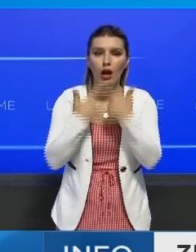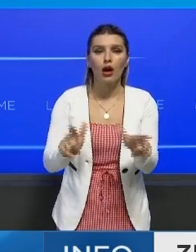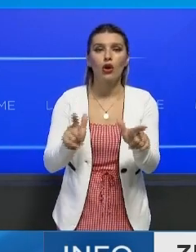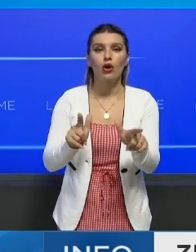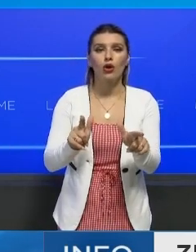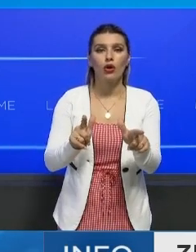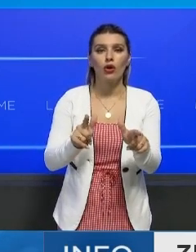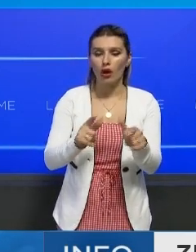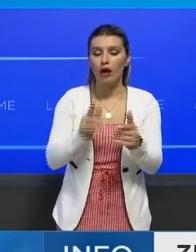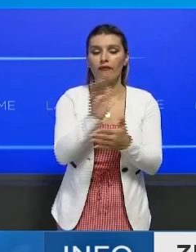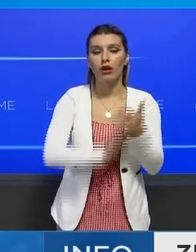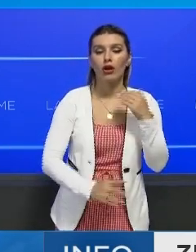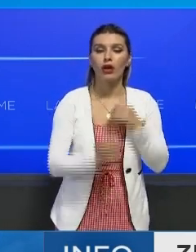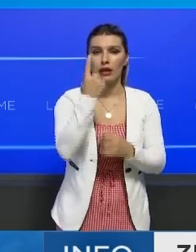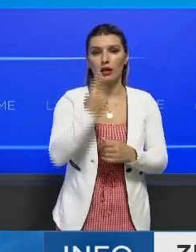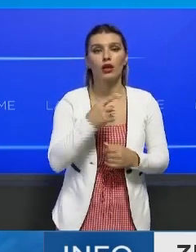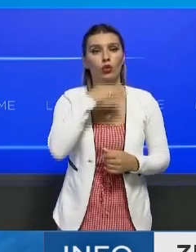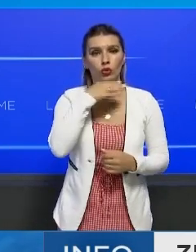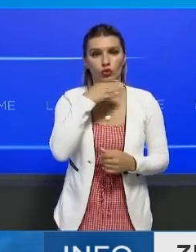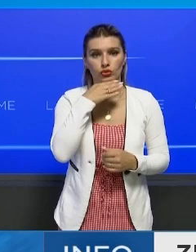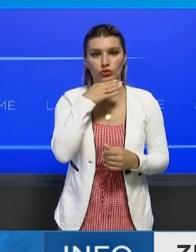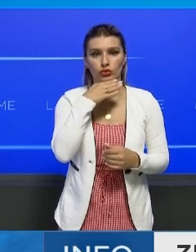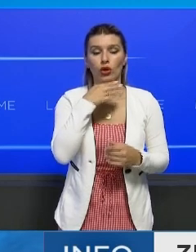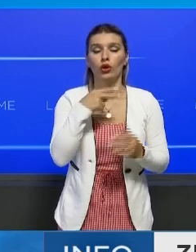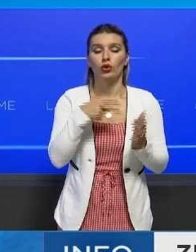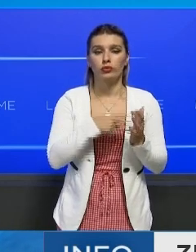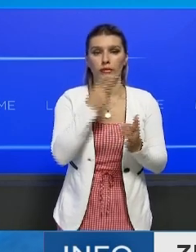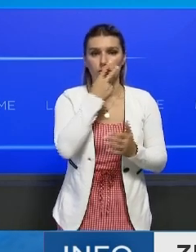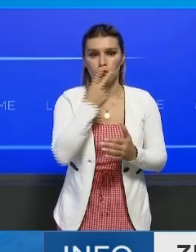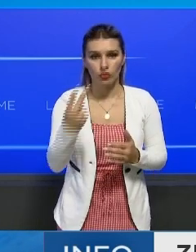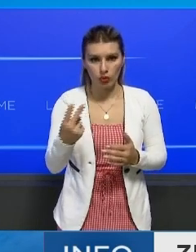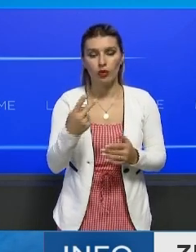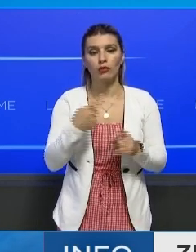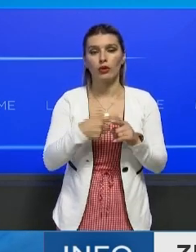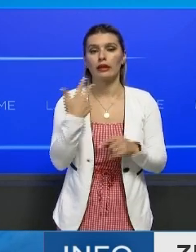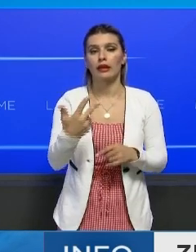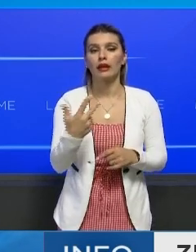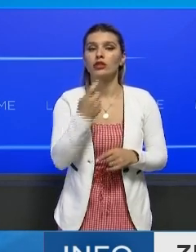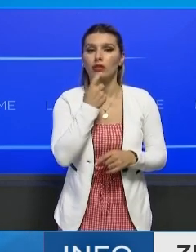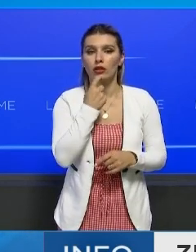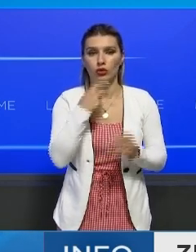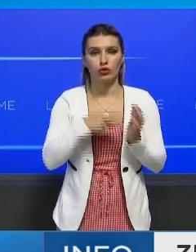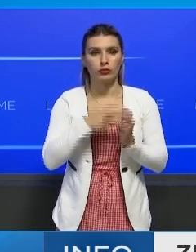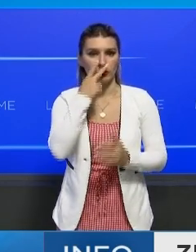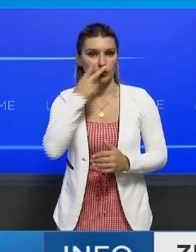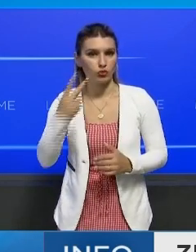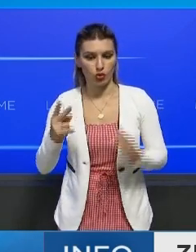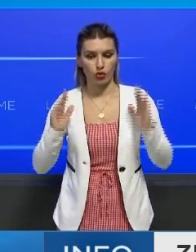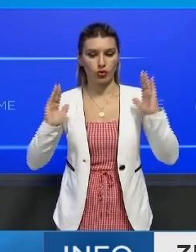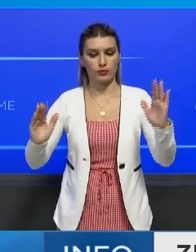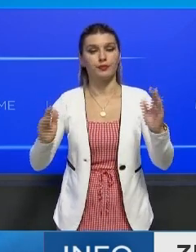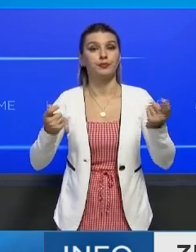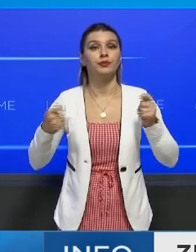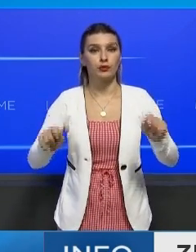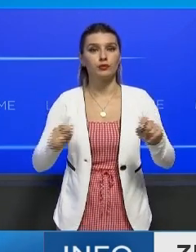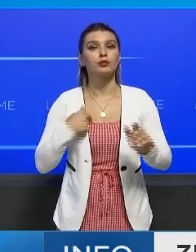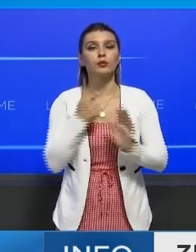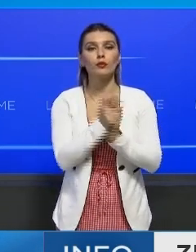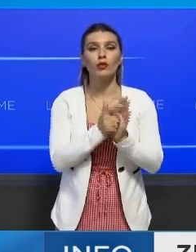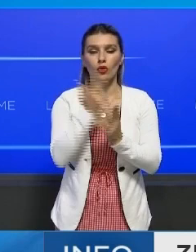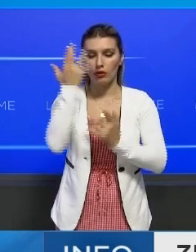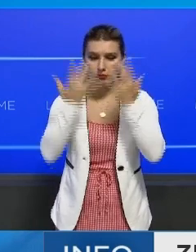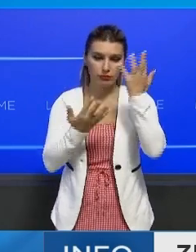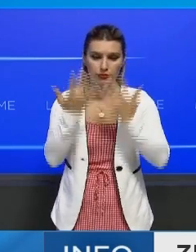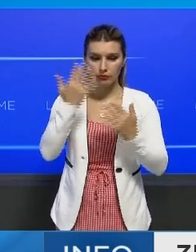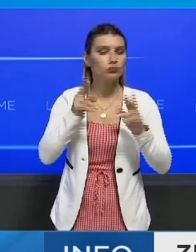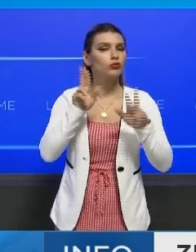është 1 gosht 2022, 30 shtator 2022, dhe kjo na e përcakton afatin kohor për të cilin ne e kemi llogaritur